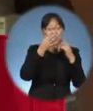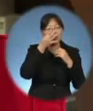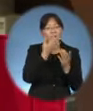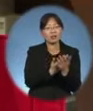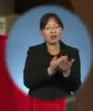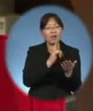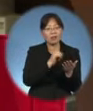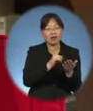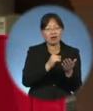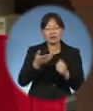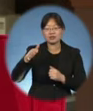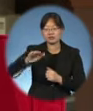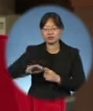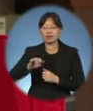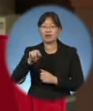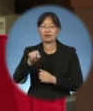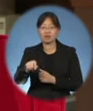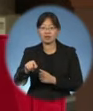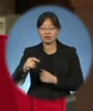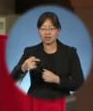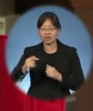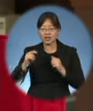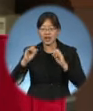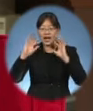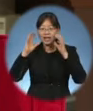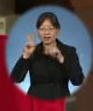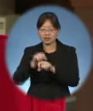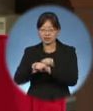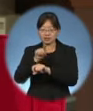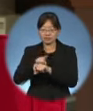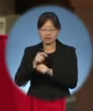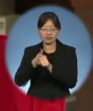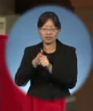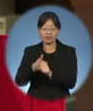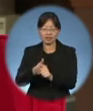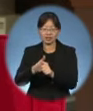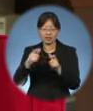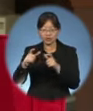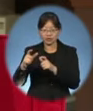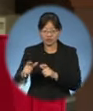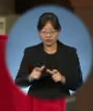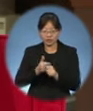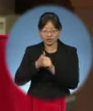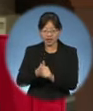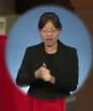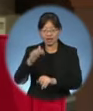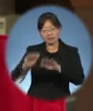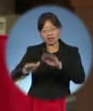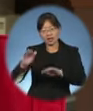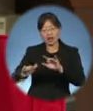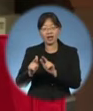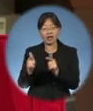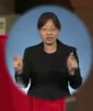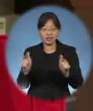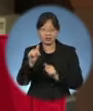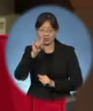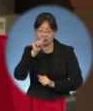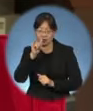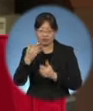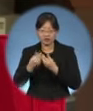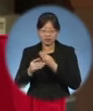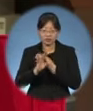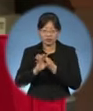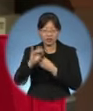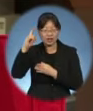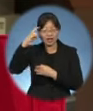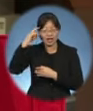하지만 그거는 아이들의 특성에 따라서 영역에 따라서 굉장히 차이가 있는데 예를 들어보면